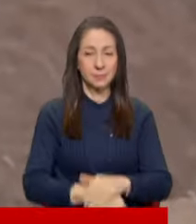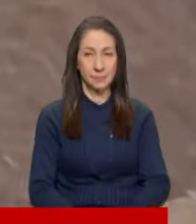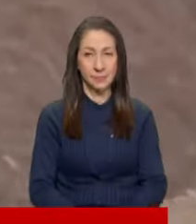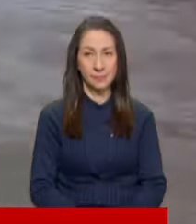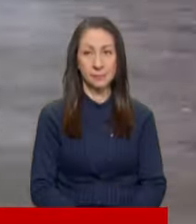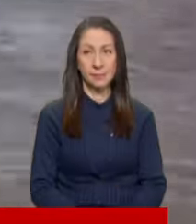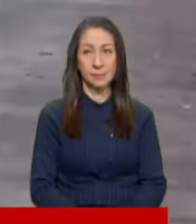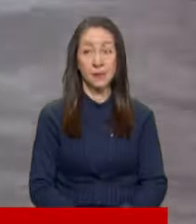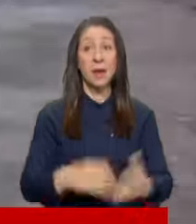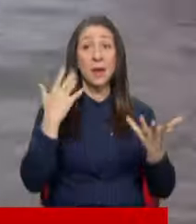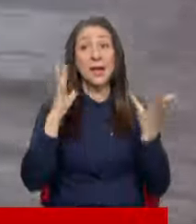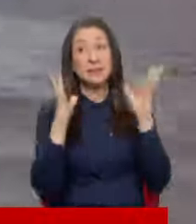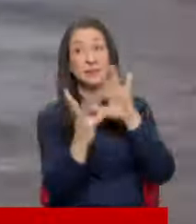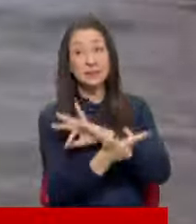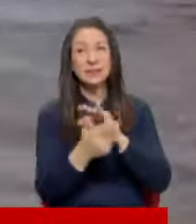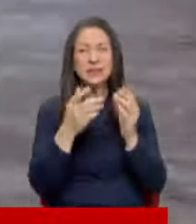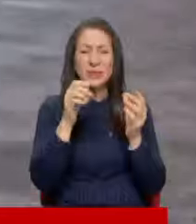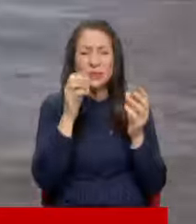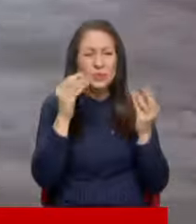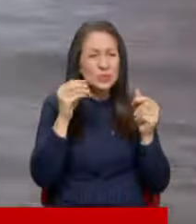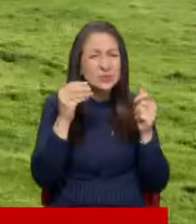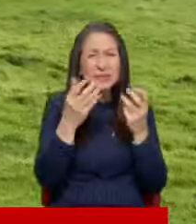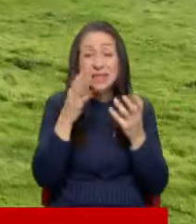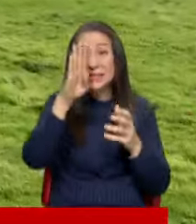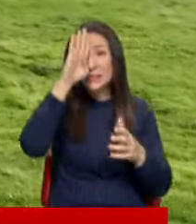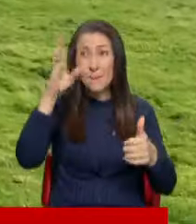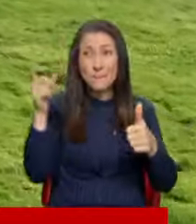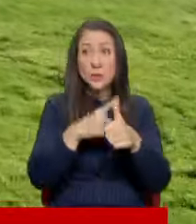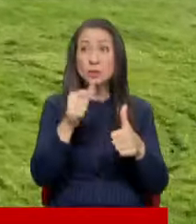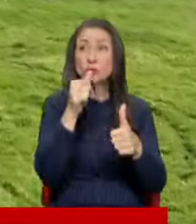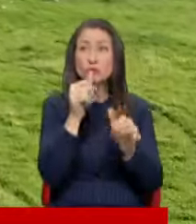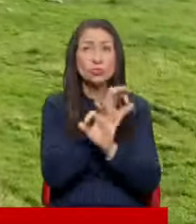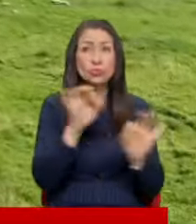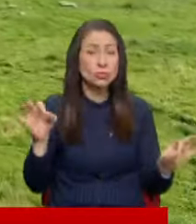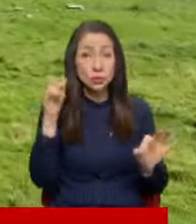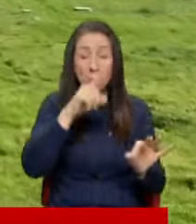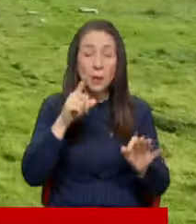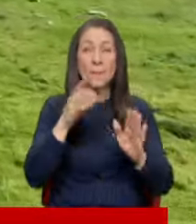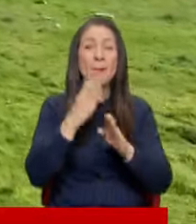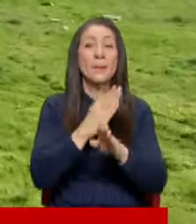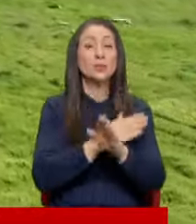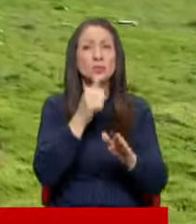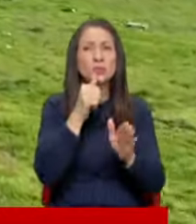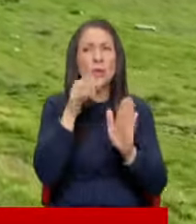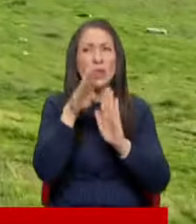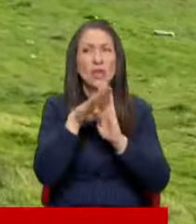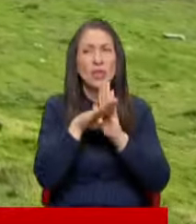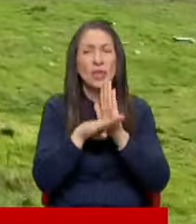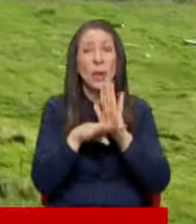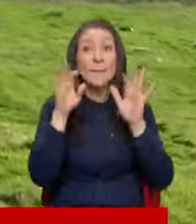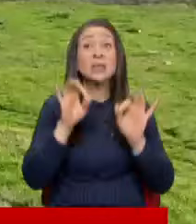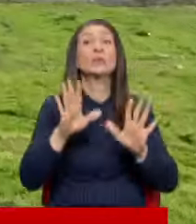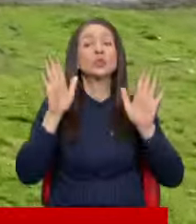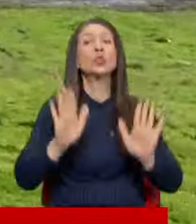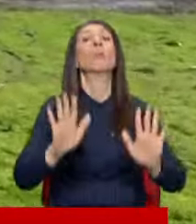doldurdu iklim değişikliği kurak geçen günler başta İstanbul olmak üzere memleketin barajlarını susuz bıraktı başladı mı durmaksızın